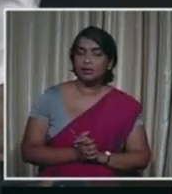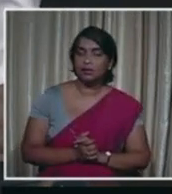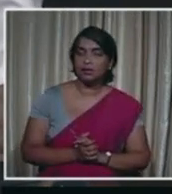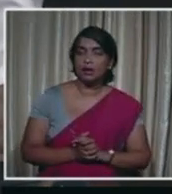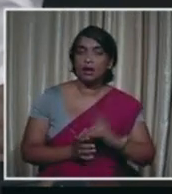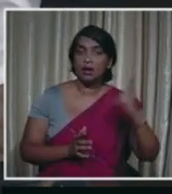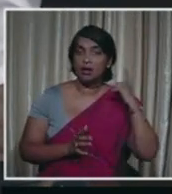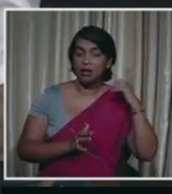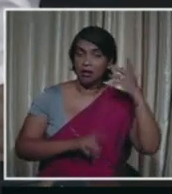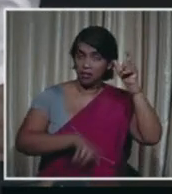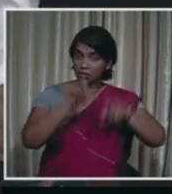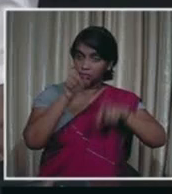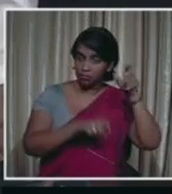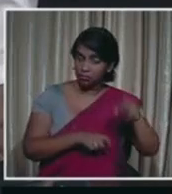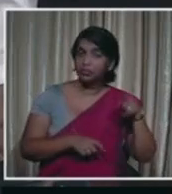ආරක්ෂක අංශවලට